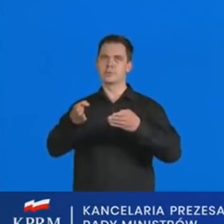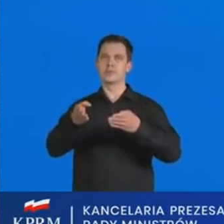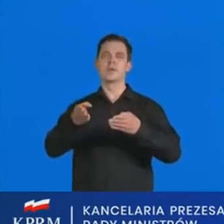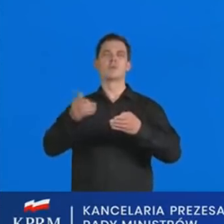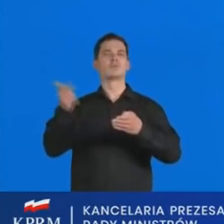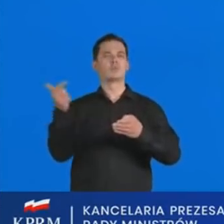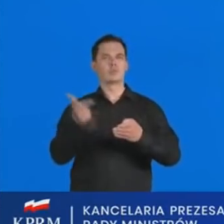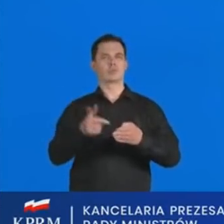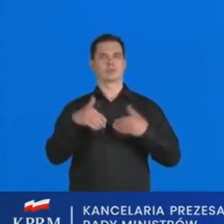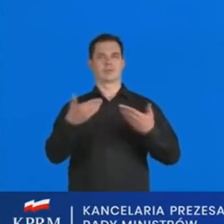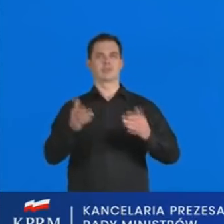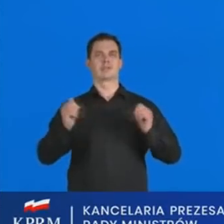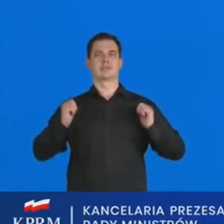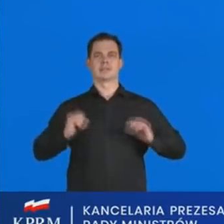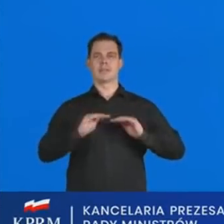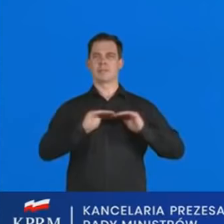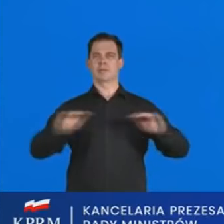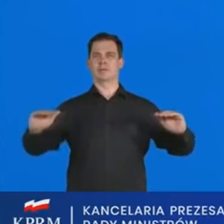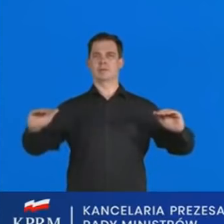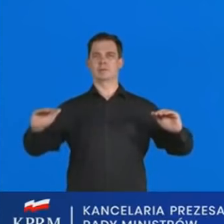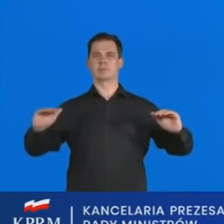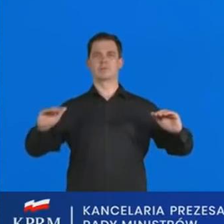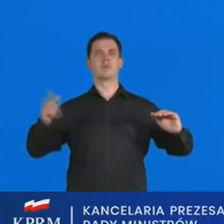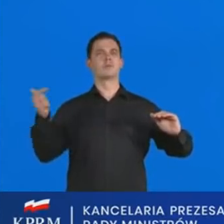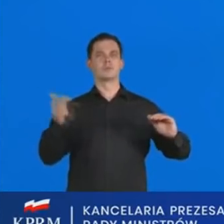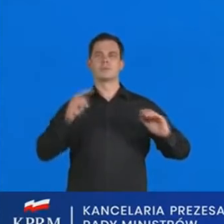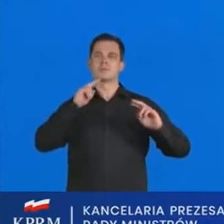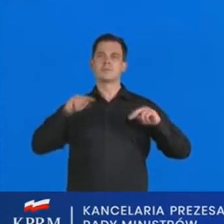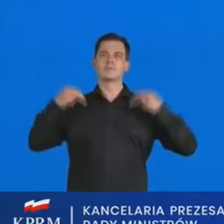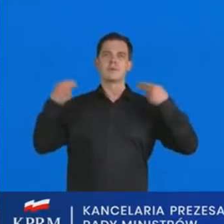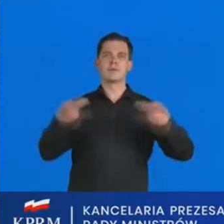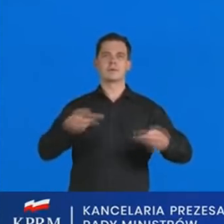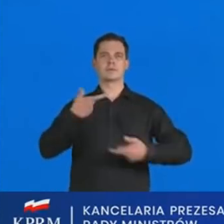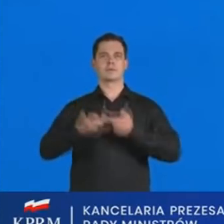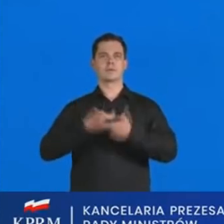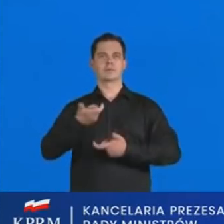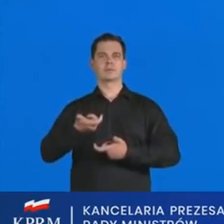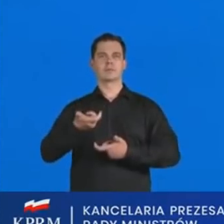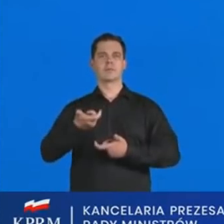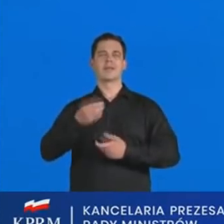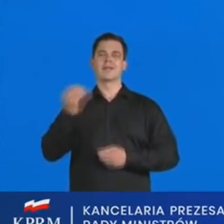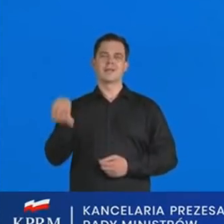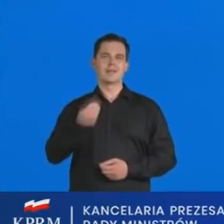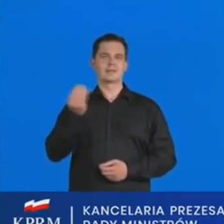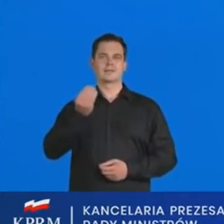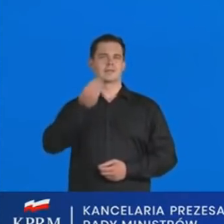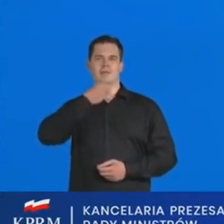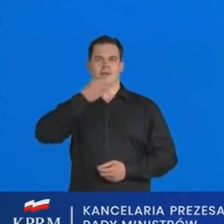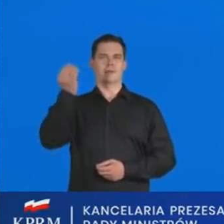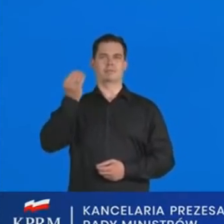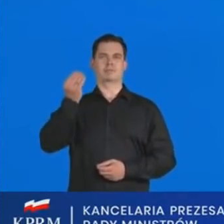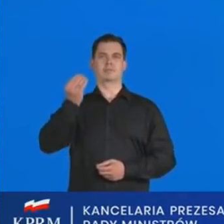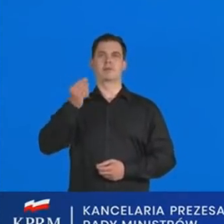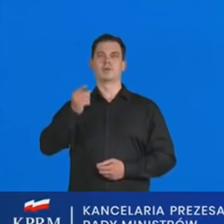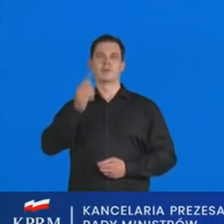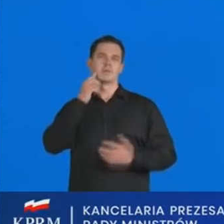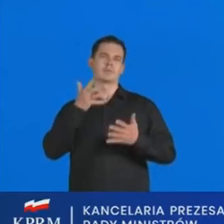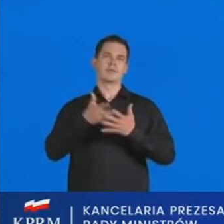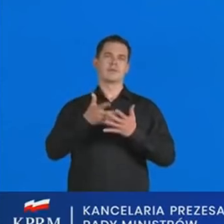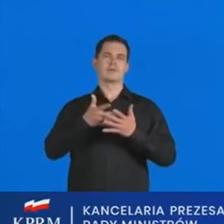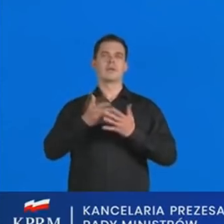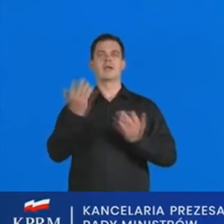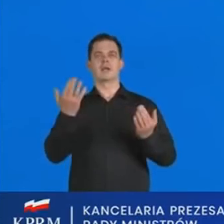zapewnić stabilność żeby wrócić do jeszcze jak najlepszej przewidywalności